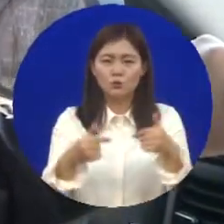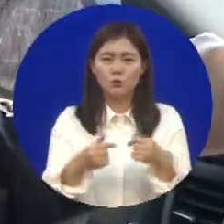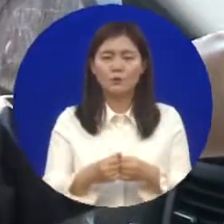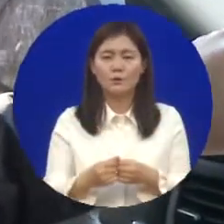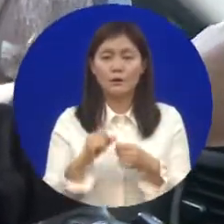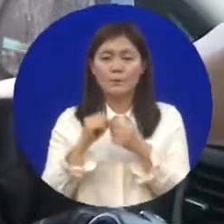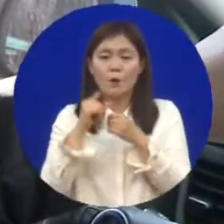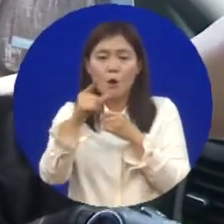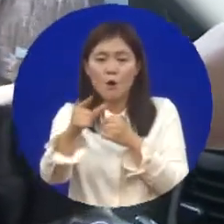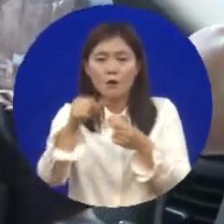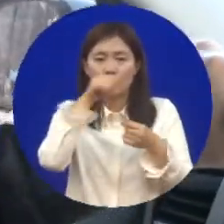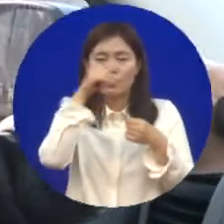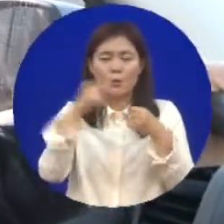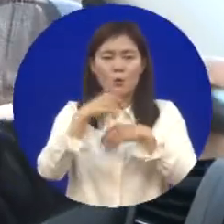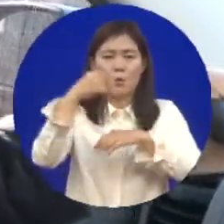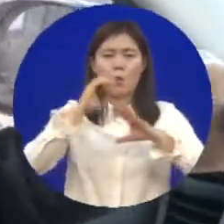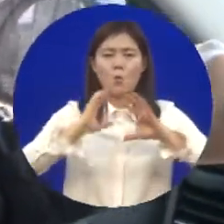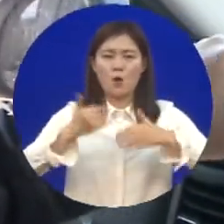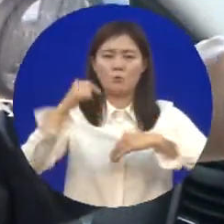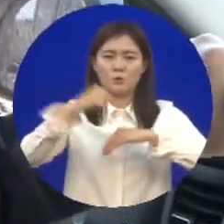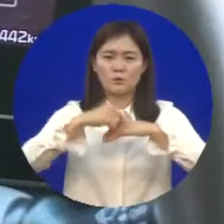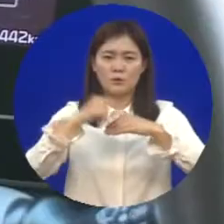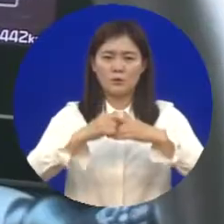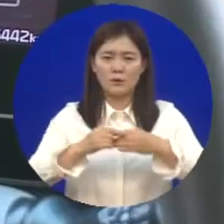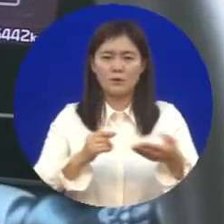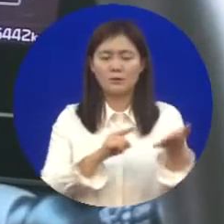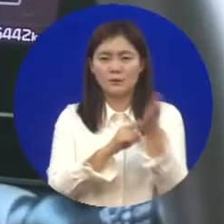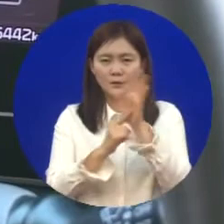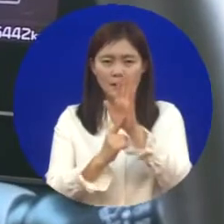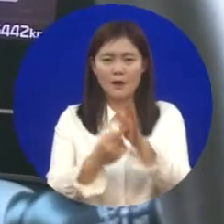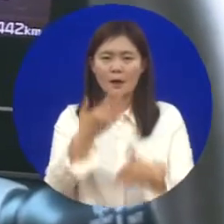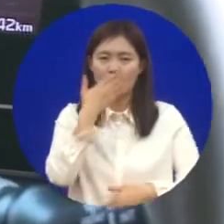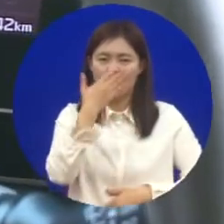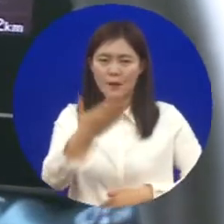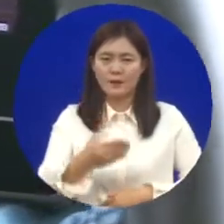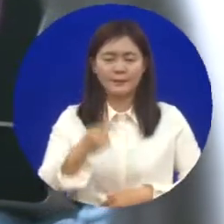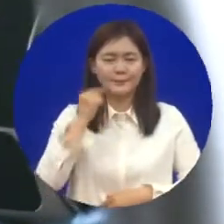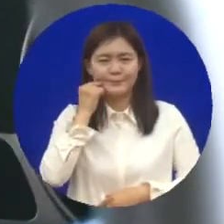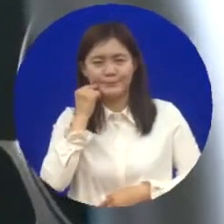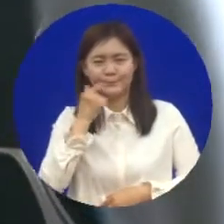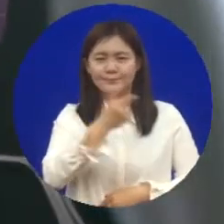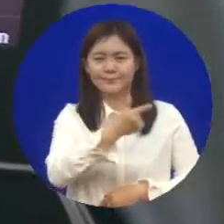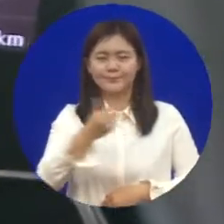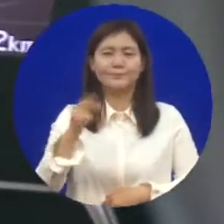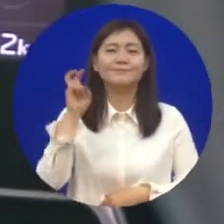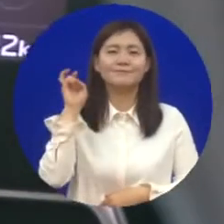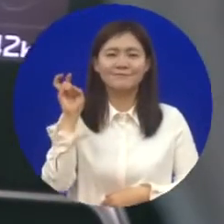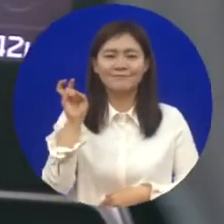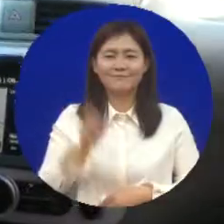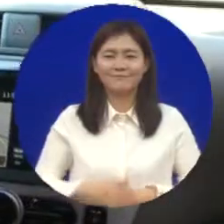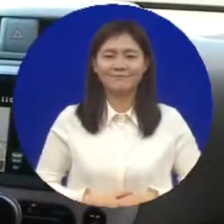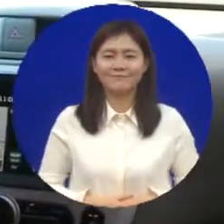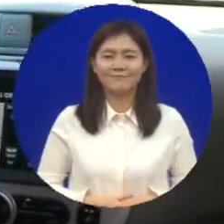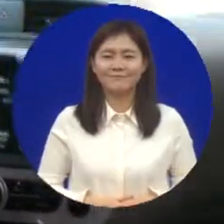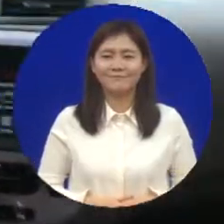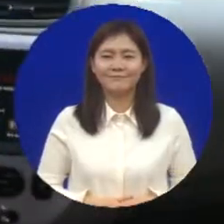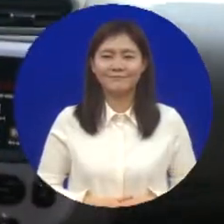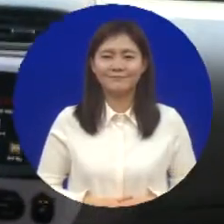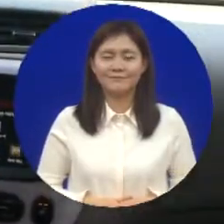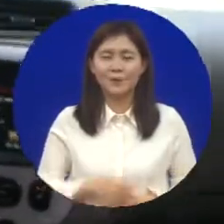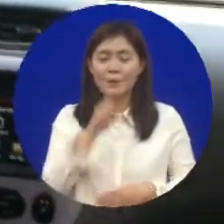줄고 주행거리가 향상된 외국산 전기차도 출시될 예정이어서 전기차의 인기는 더 높아질 것으로